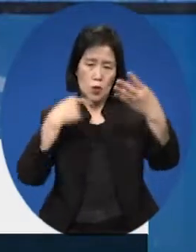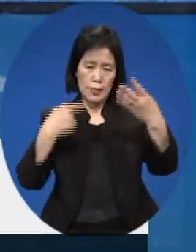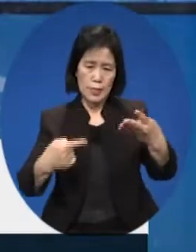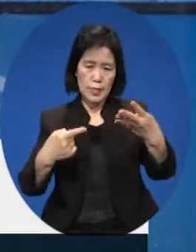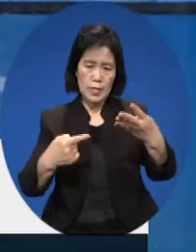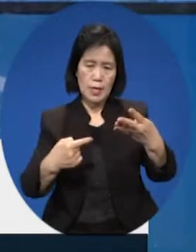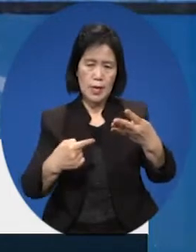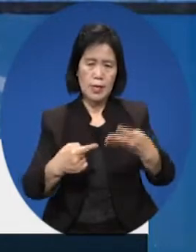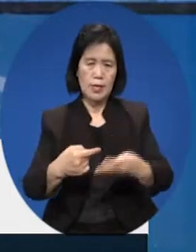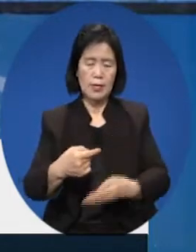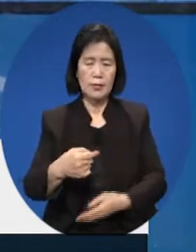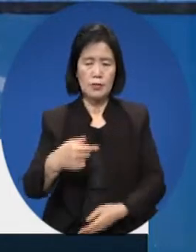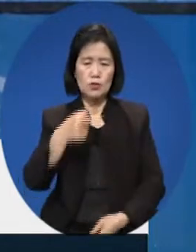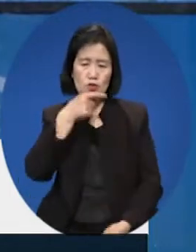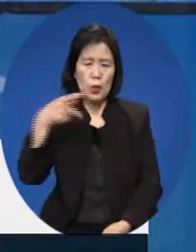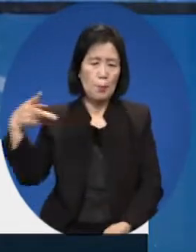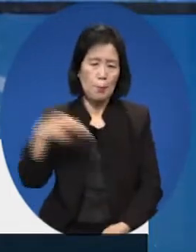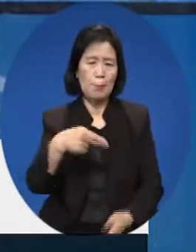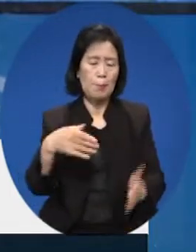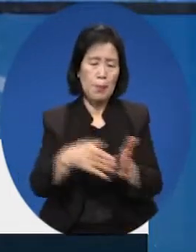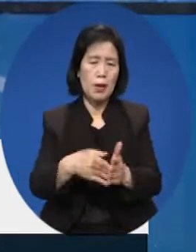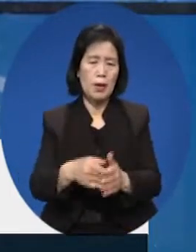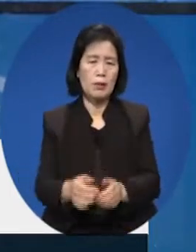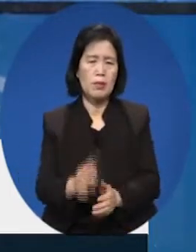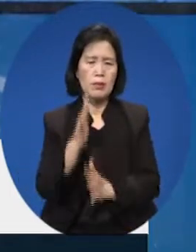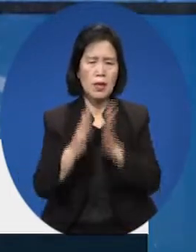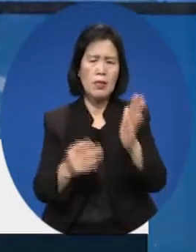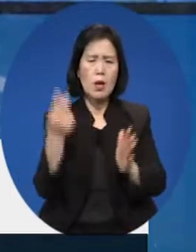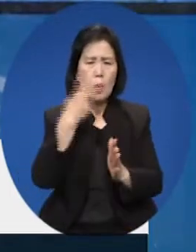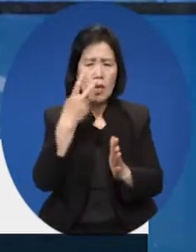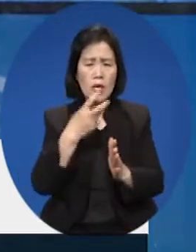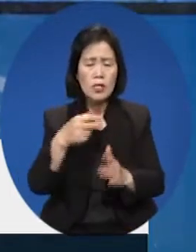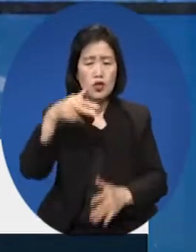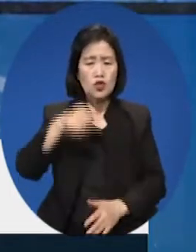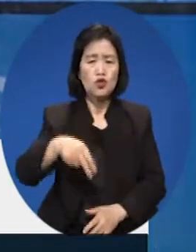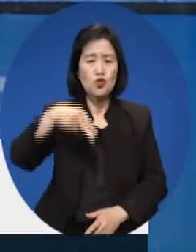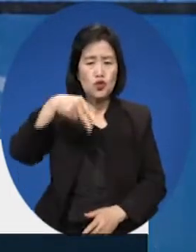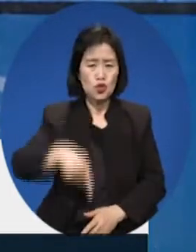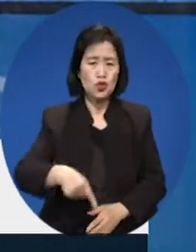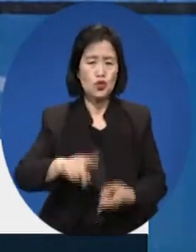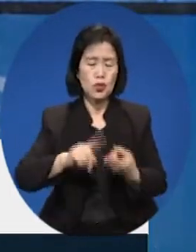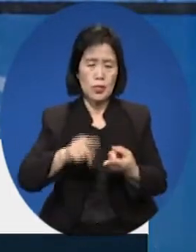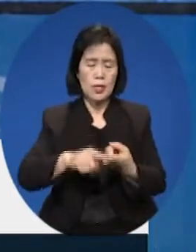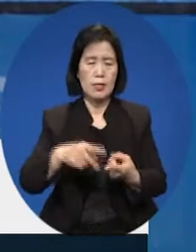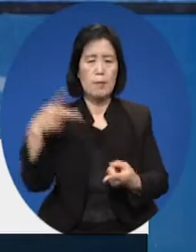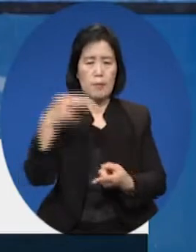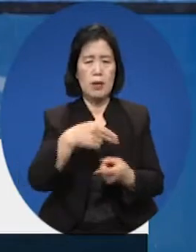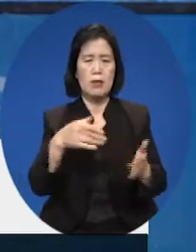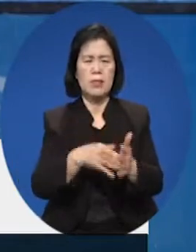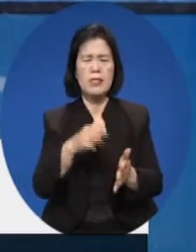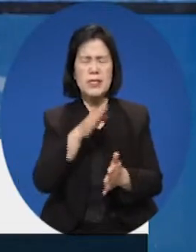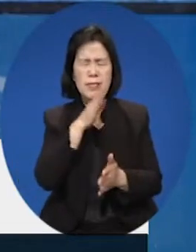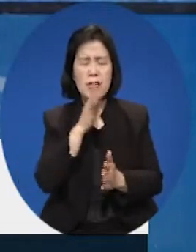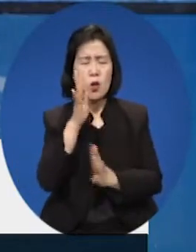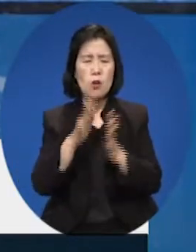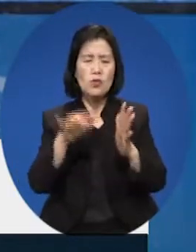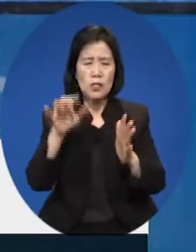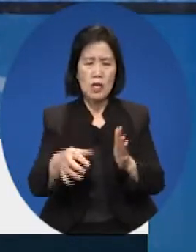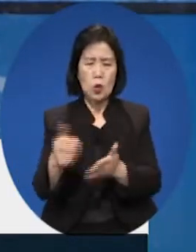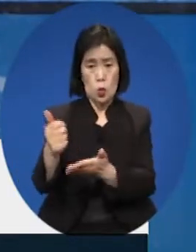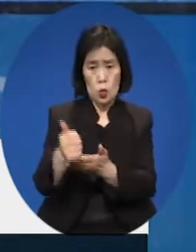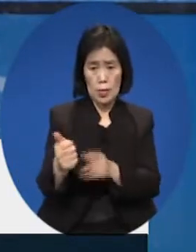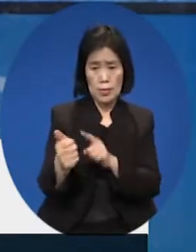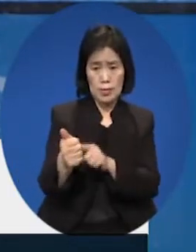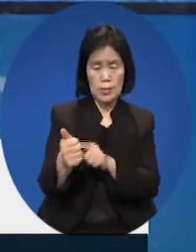단수 조치를 강해 그랬습니다 그래 하지만 잔디를 관리하는 중 수에 대한 중단을 했기 때문에 실제 골프장을 이용하는 고객들의